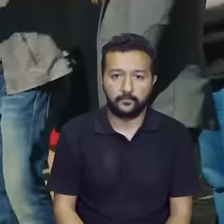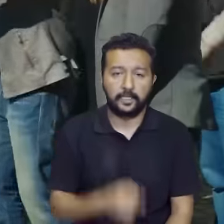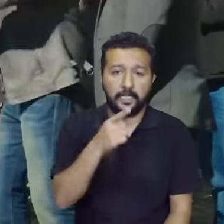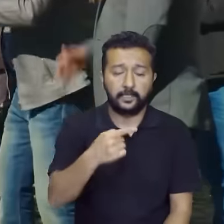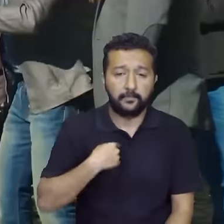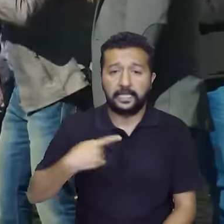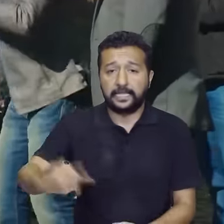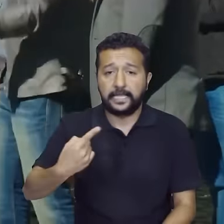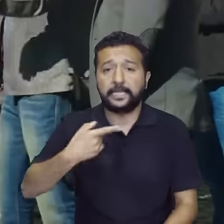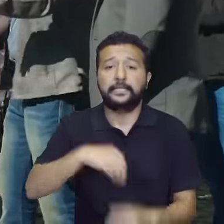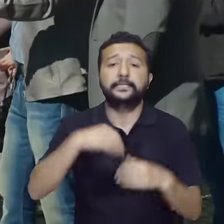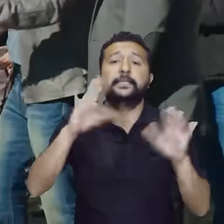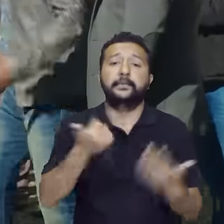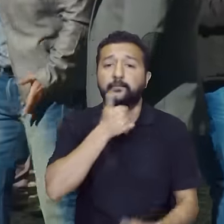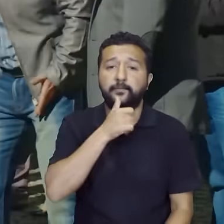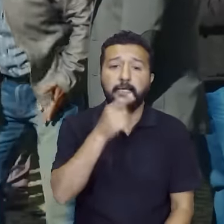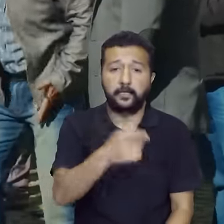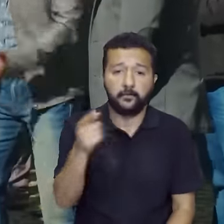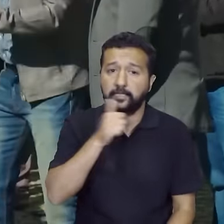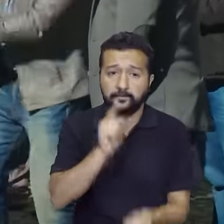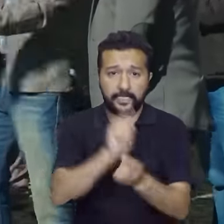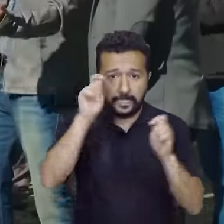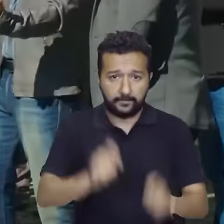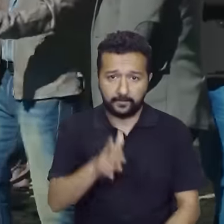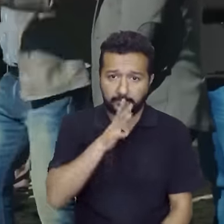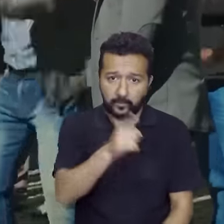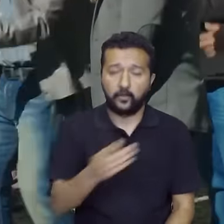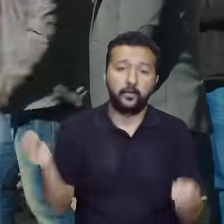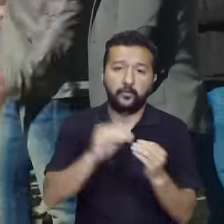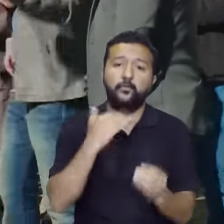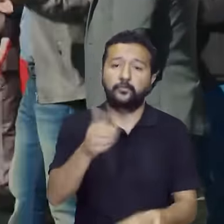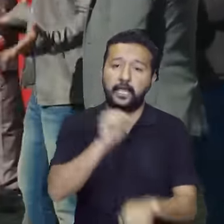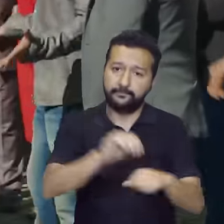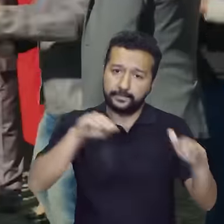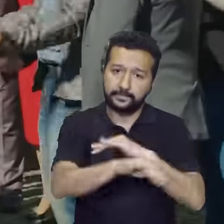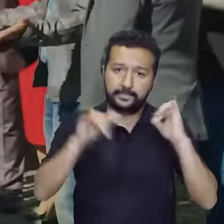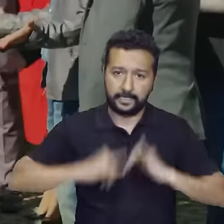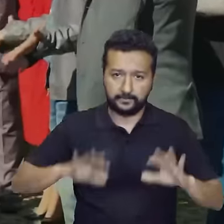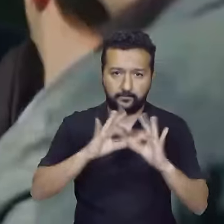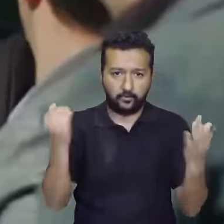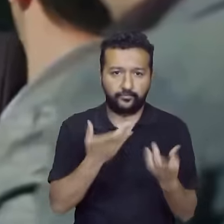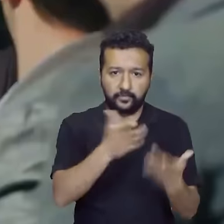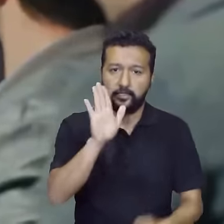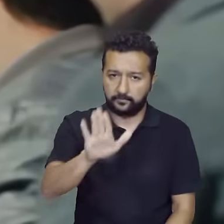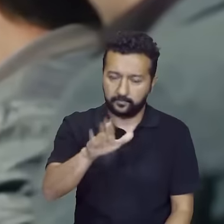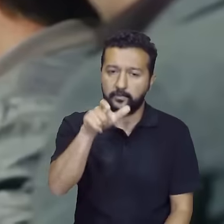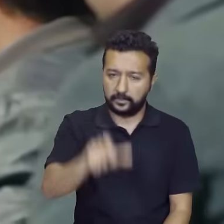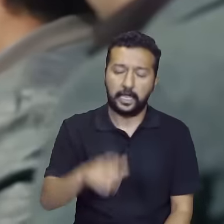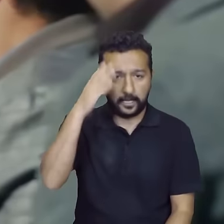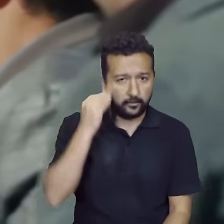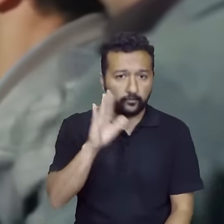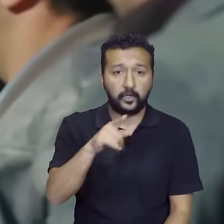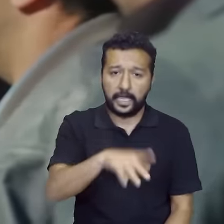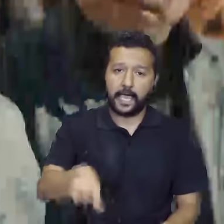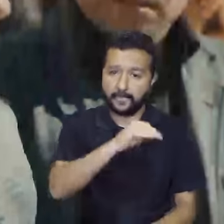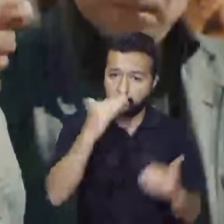Ya ben tekerin de dinginin de değilim Hulusi Baba. Ama bu adamın yaptığı bina açtı artık. Atın içeri de millet rahat etsin. Bu ne ya? Tamam tamam İlyas, anlıyorum.